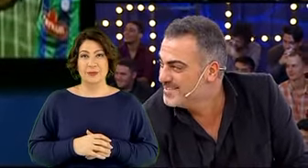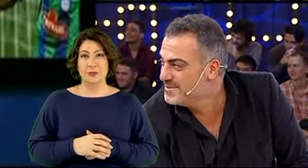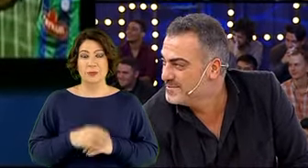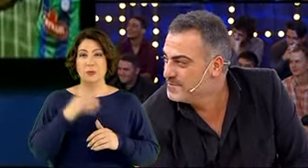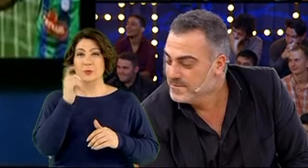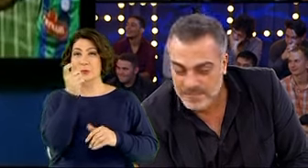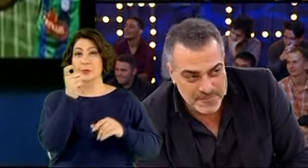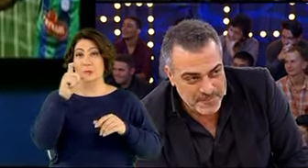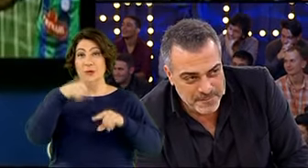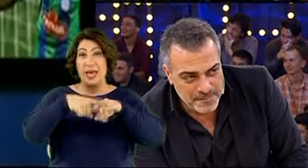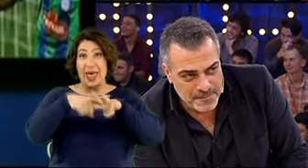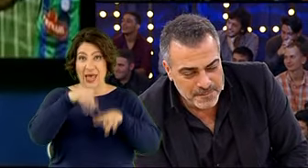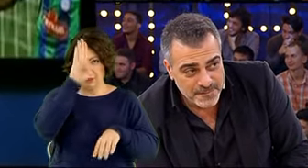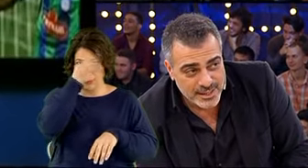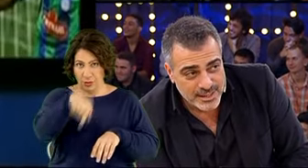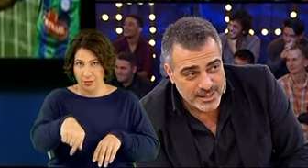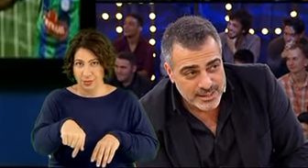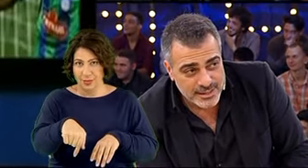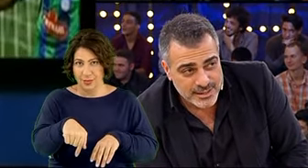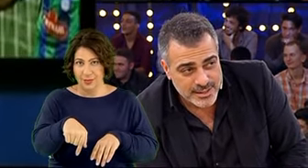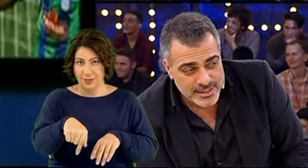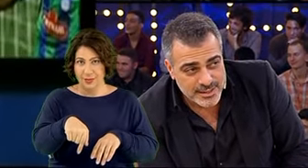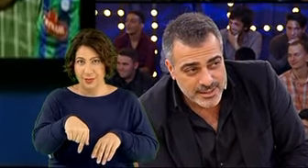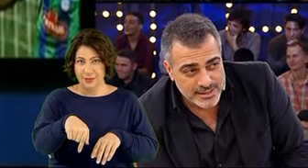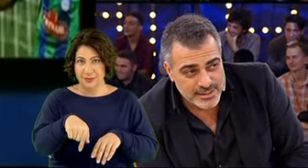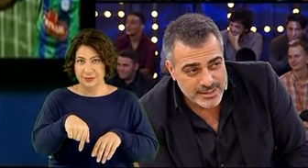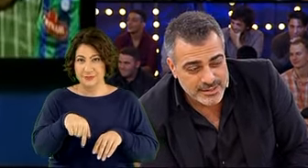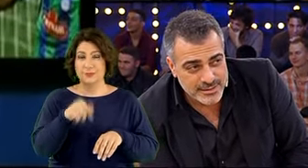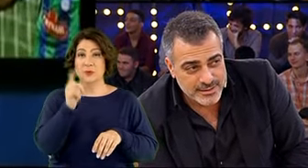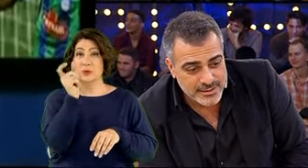Uçe, İstanbul. Ya,